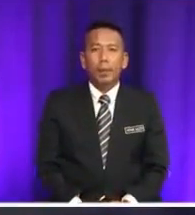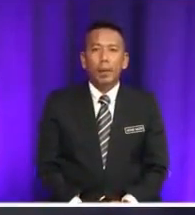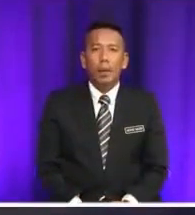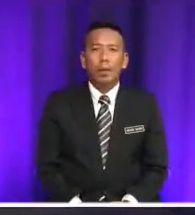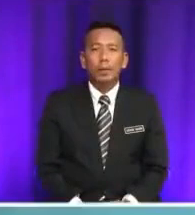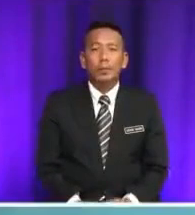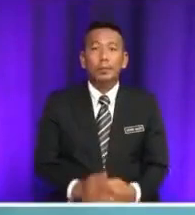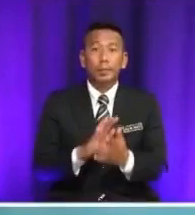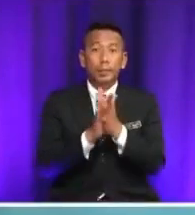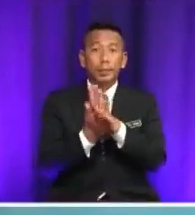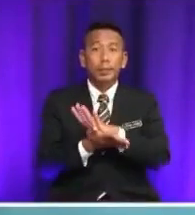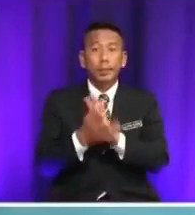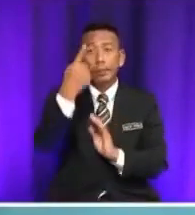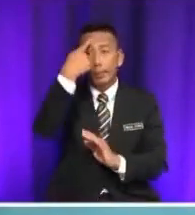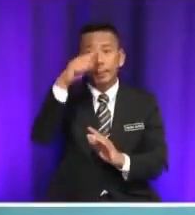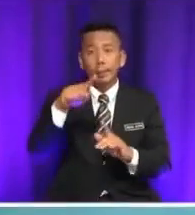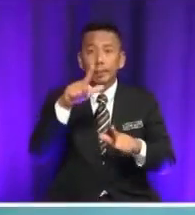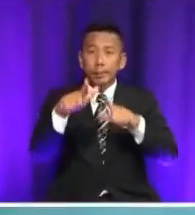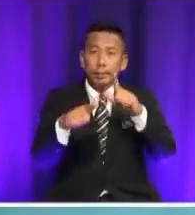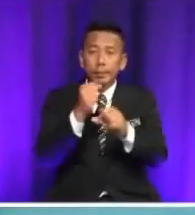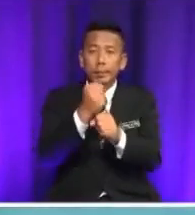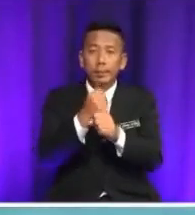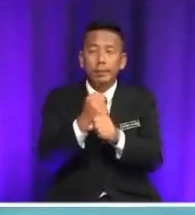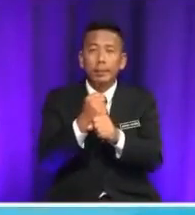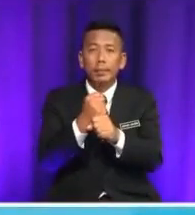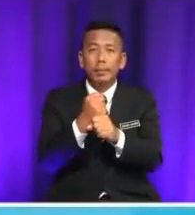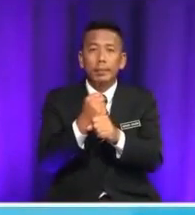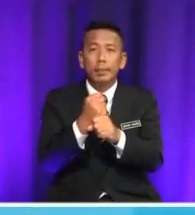Oke jadi untuk langkah kecil ini